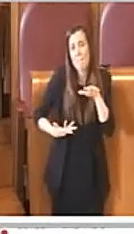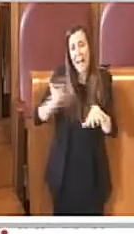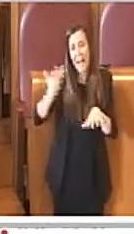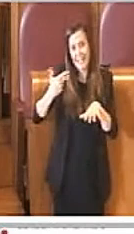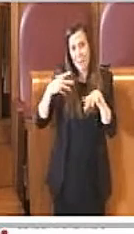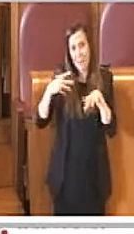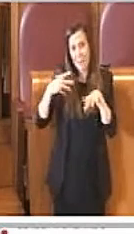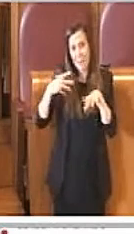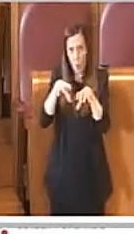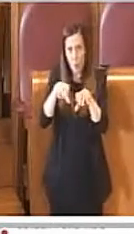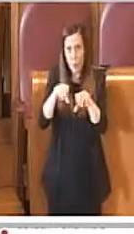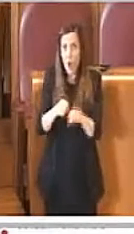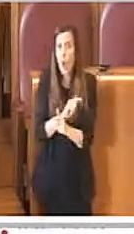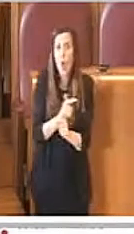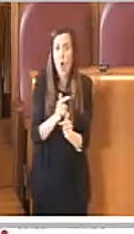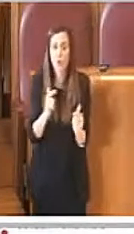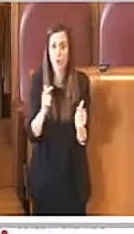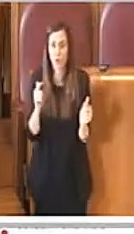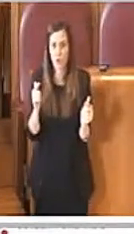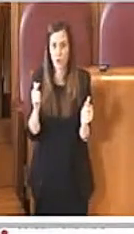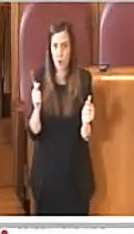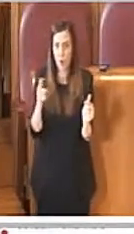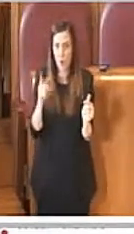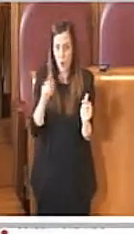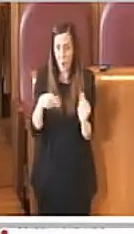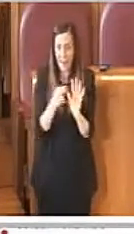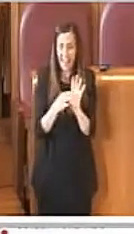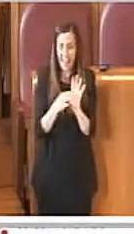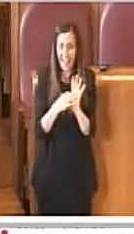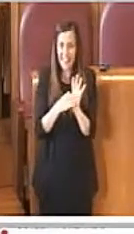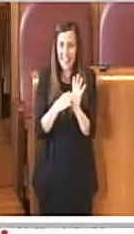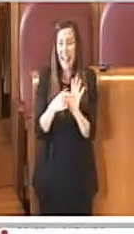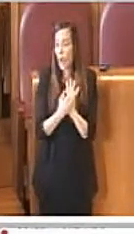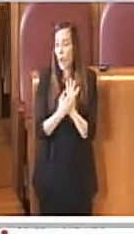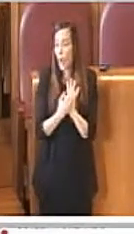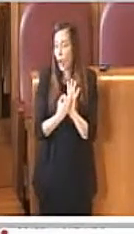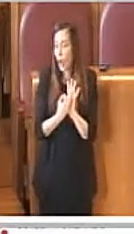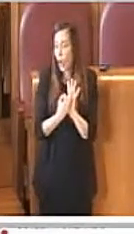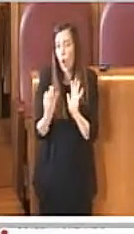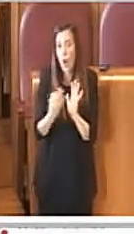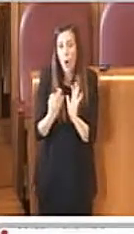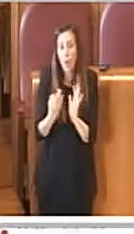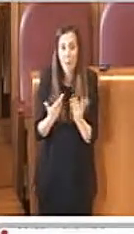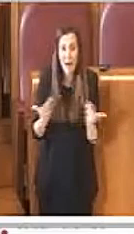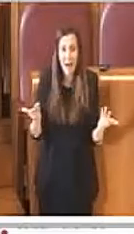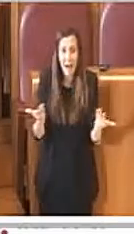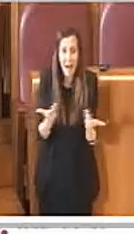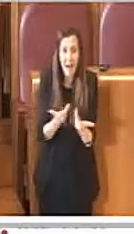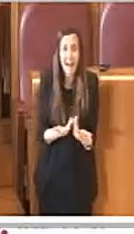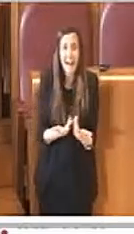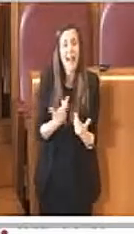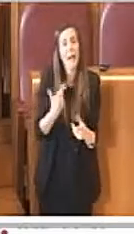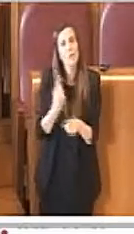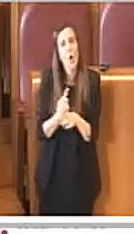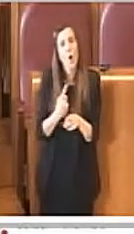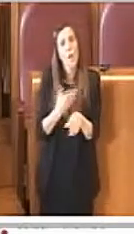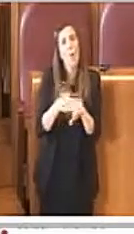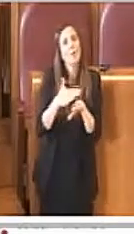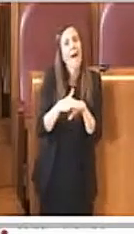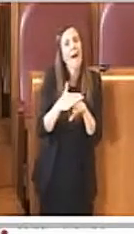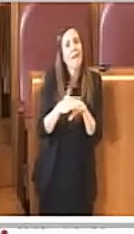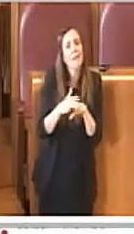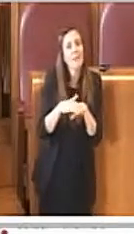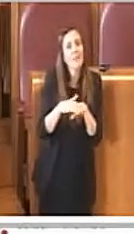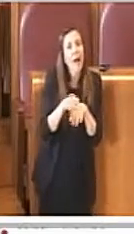oggi non ci sono con il criterio normale. Quindi bisogna trovare delle nuove modalità